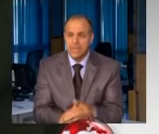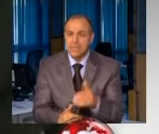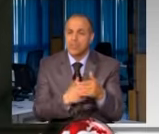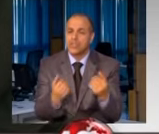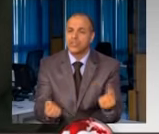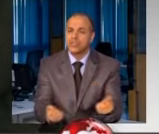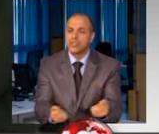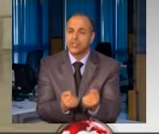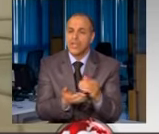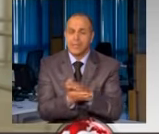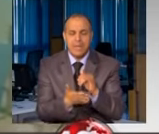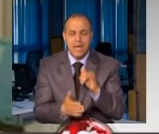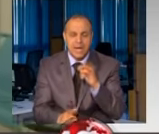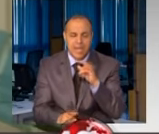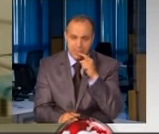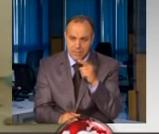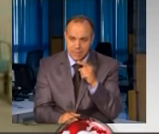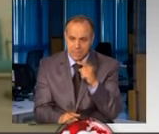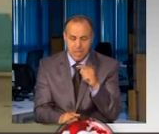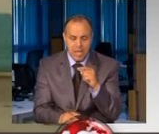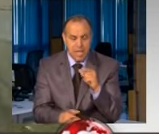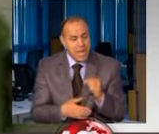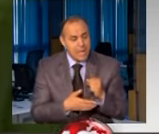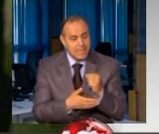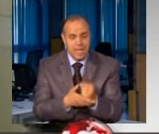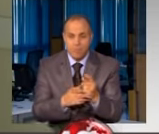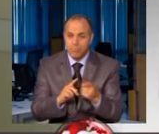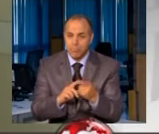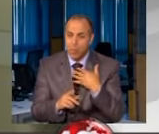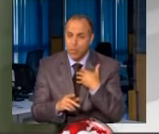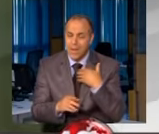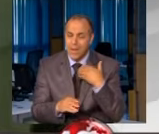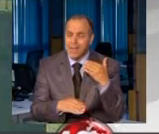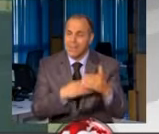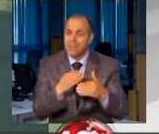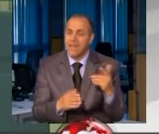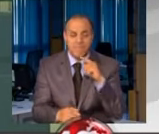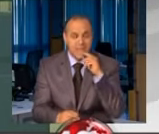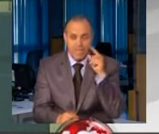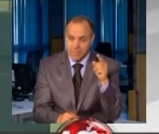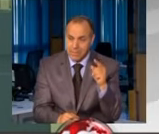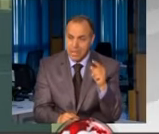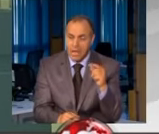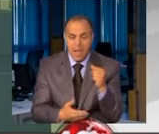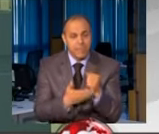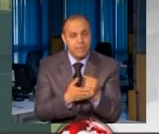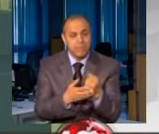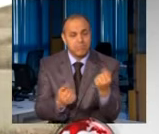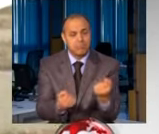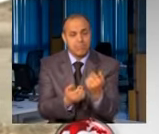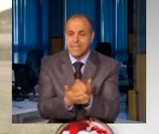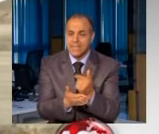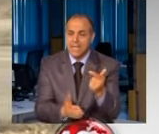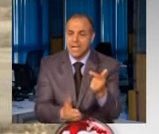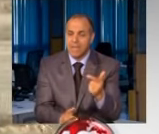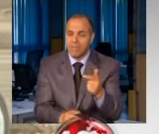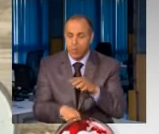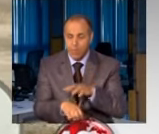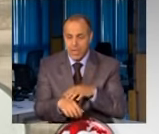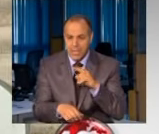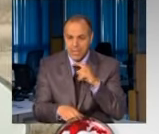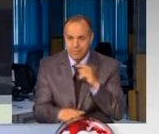نشاط مطار جابس مطمطة سيساعد حسب المهتمين بشأن التنموي بجابس على دفع التنمية الاقتصادية بهذه